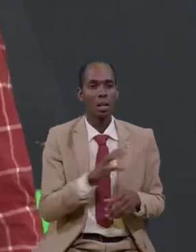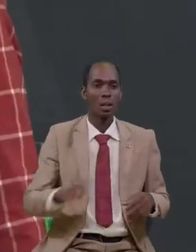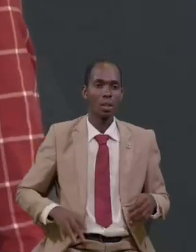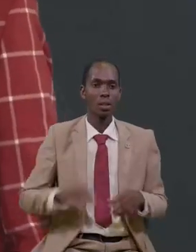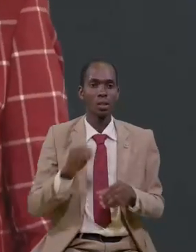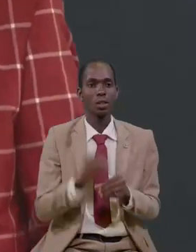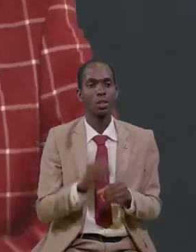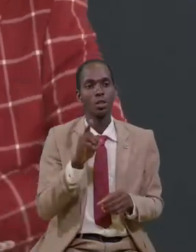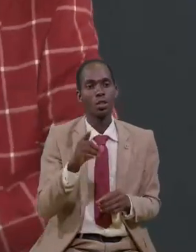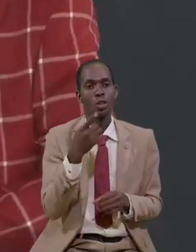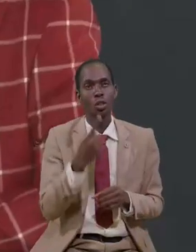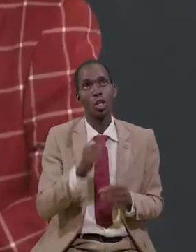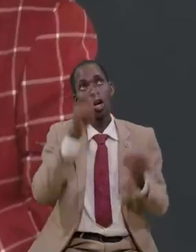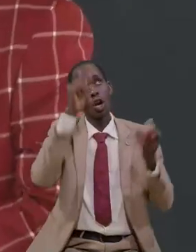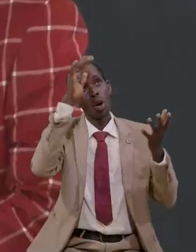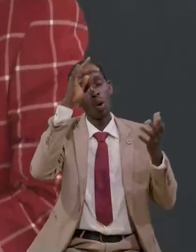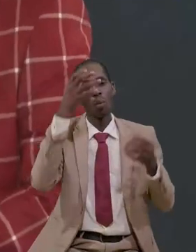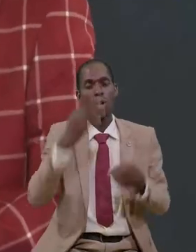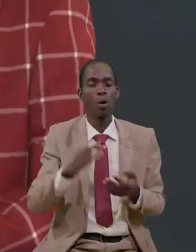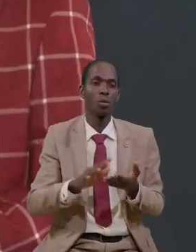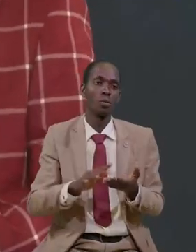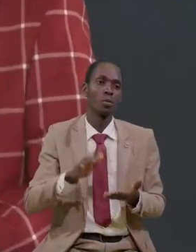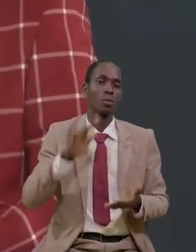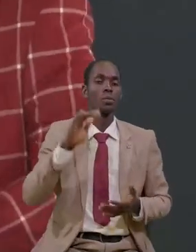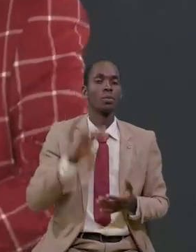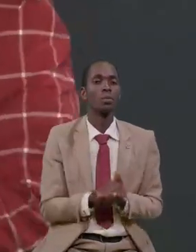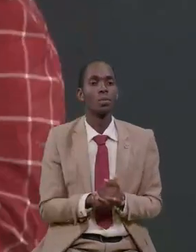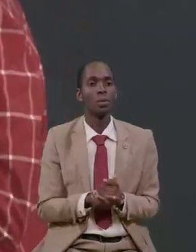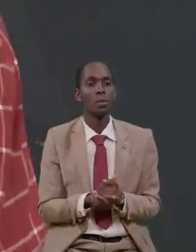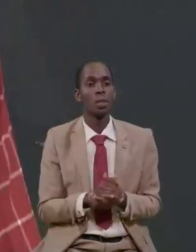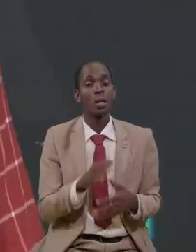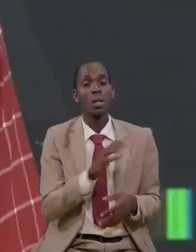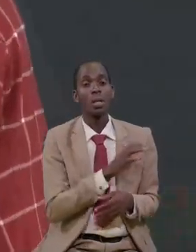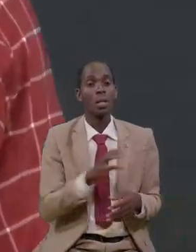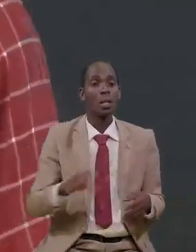Christ en vous, l'espérance de la gloire. Christ en vous,